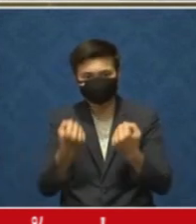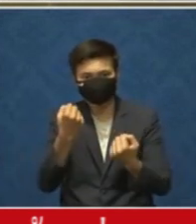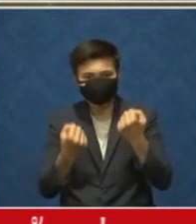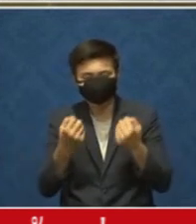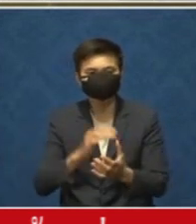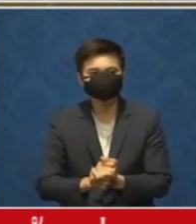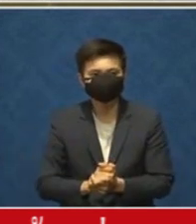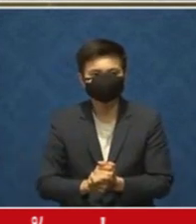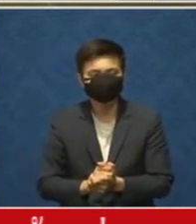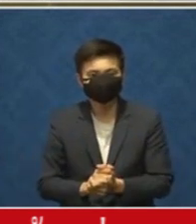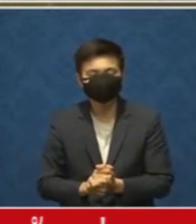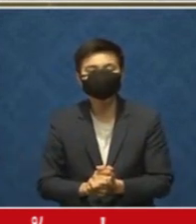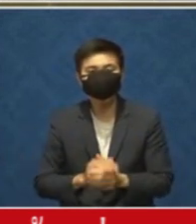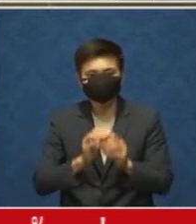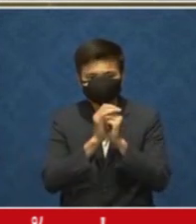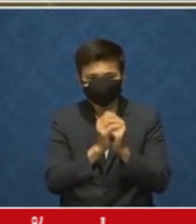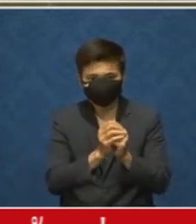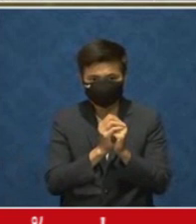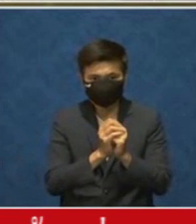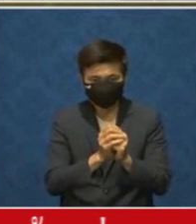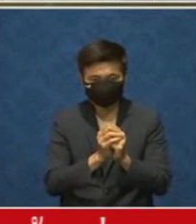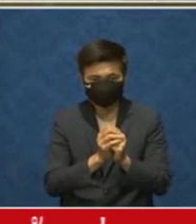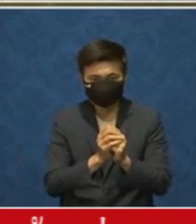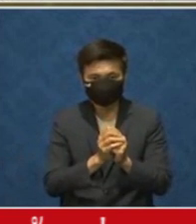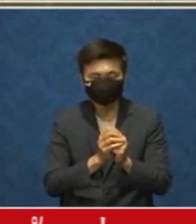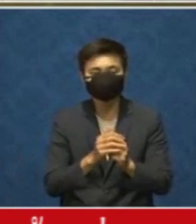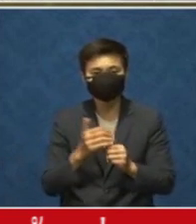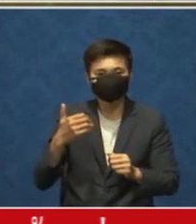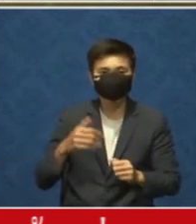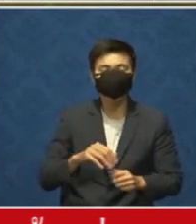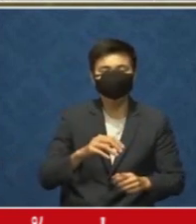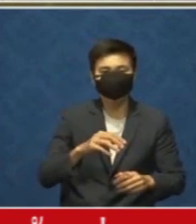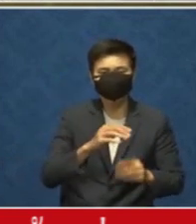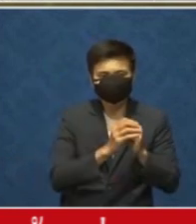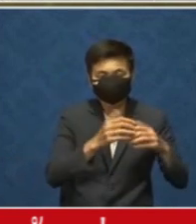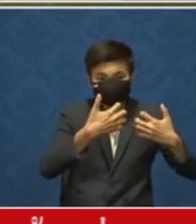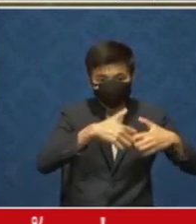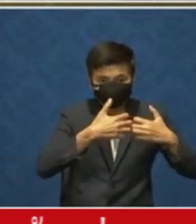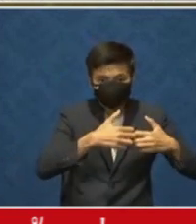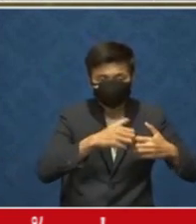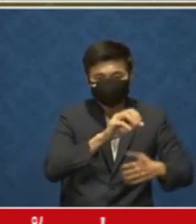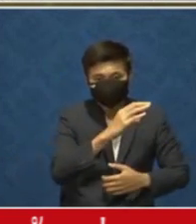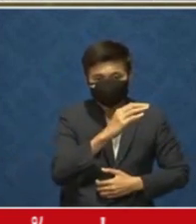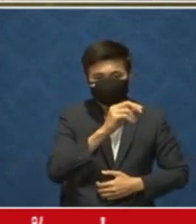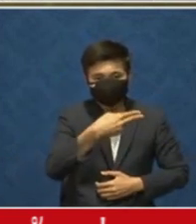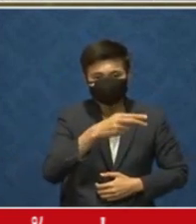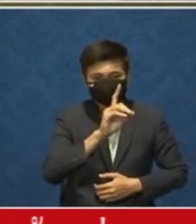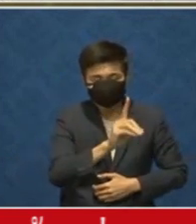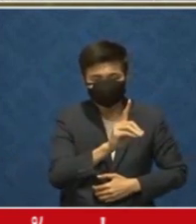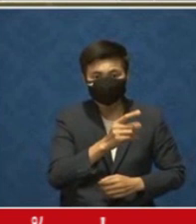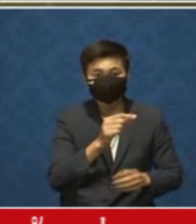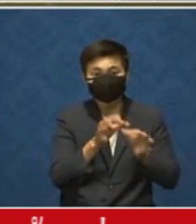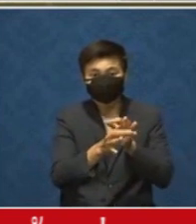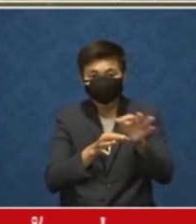จีนเนี่ยเสนอเครื่องยนต์ของจีนรุ่น CHD 620มาใส่แทนเครื่องย